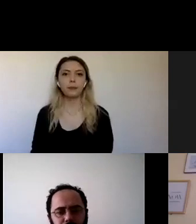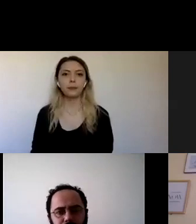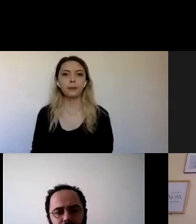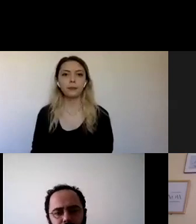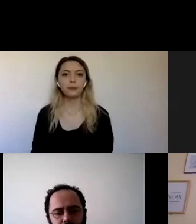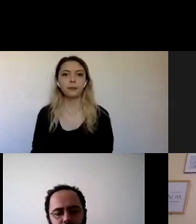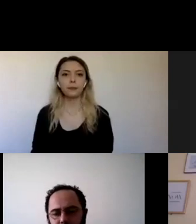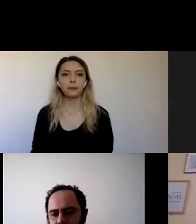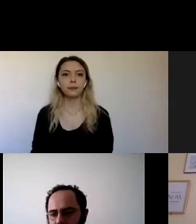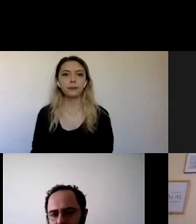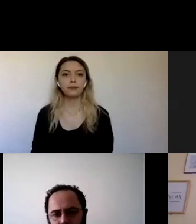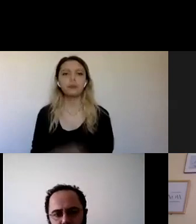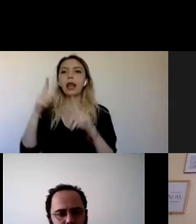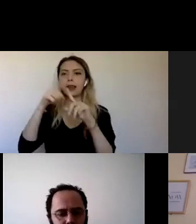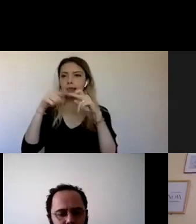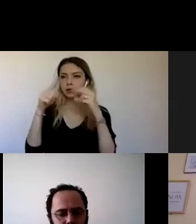Google Trends'in içinde.